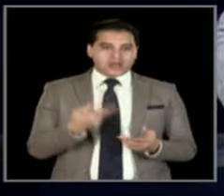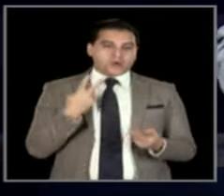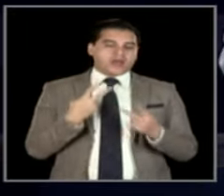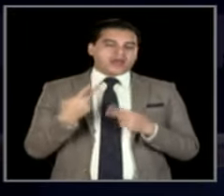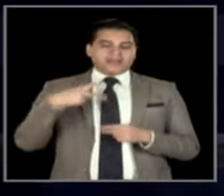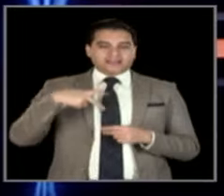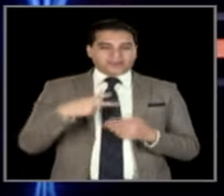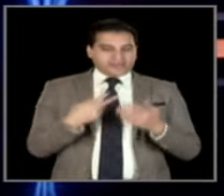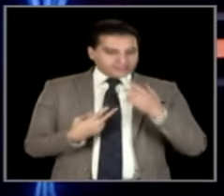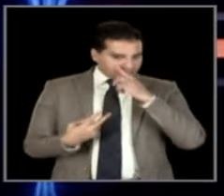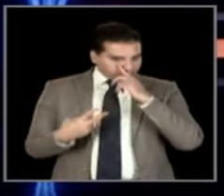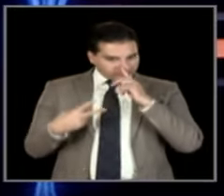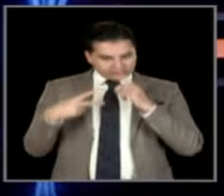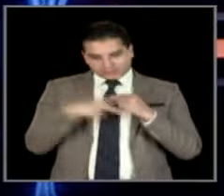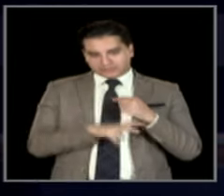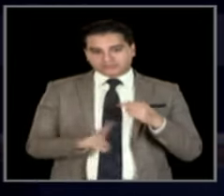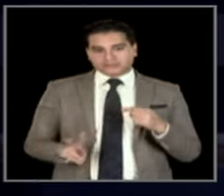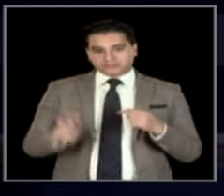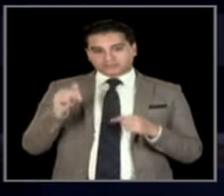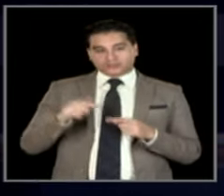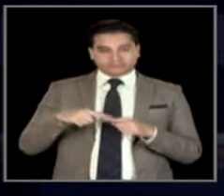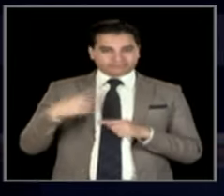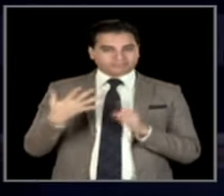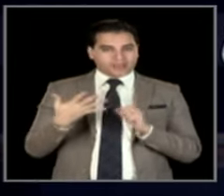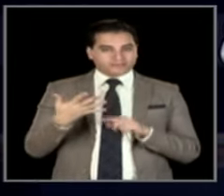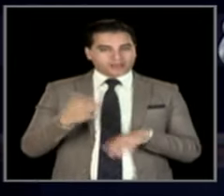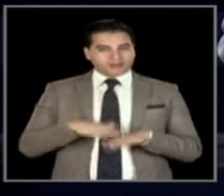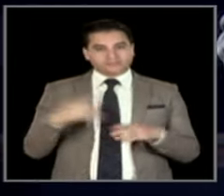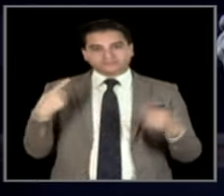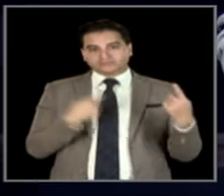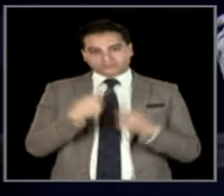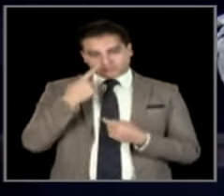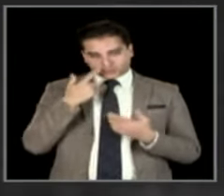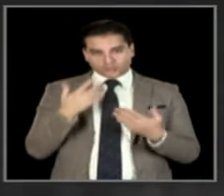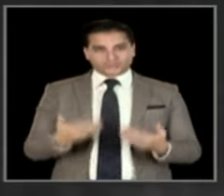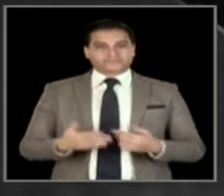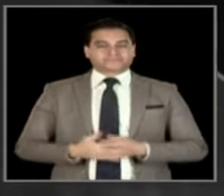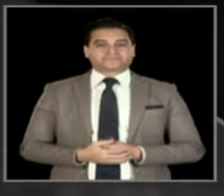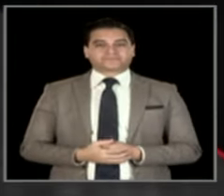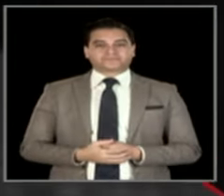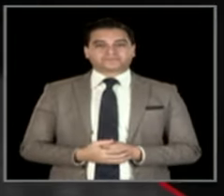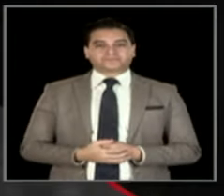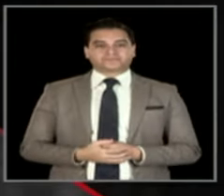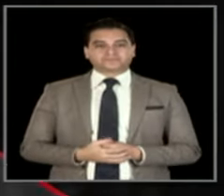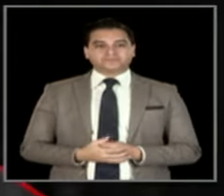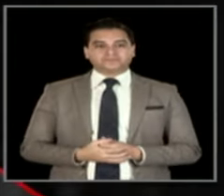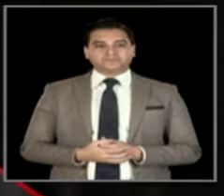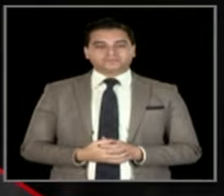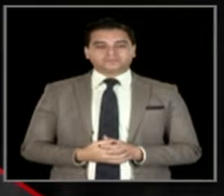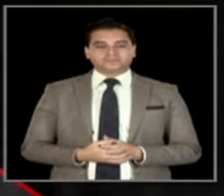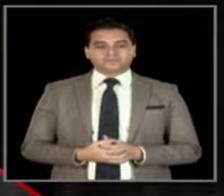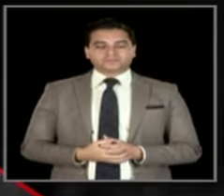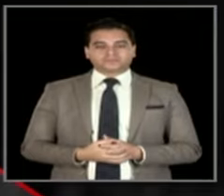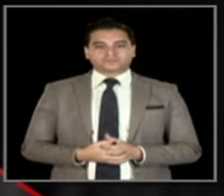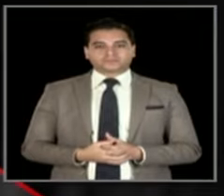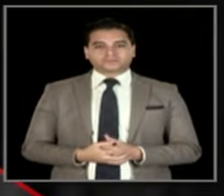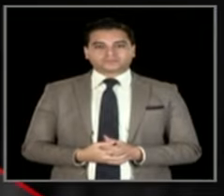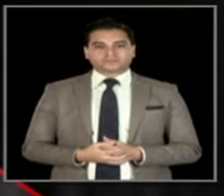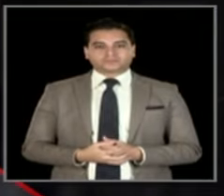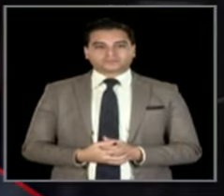صح بقيتوا 80. ودلوقتي مع الفقرة الخامسة، فقرة ضربات الجزاء. ضربات